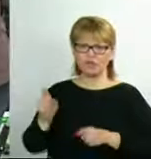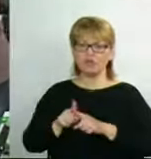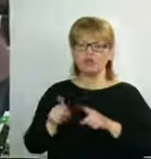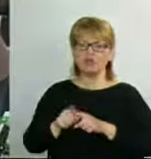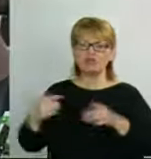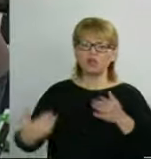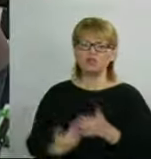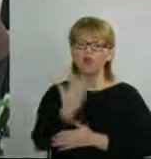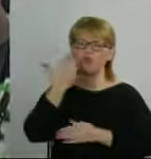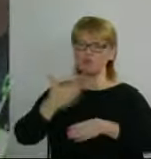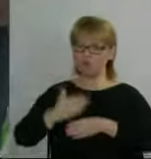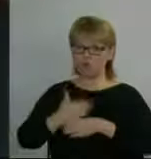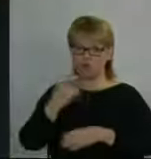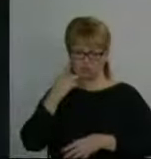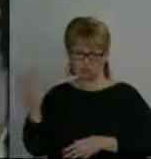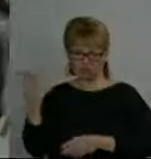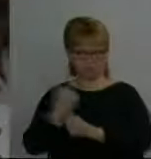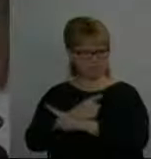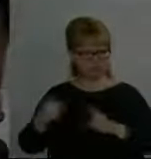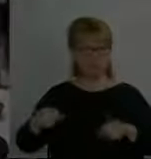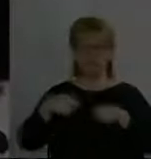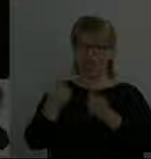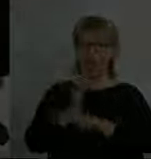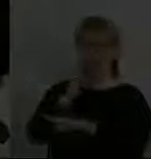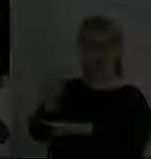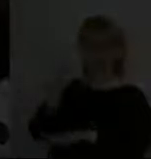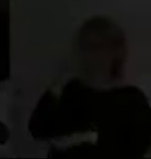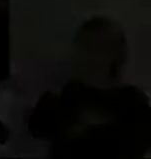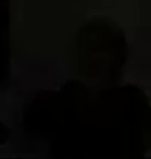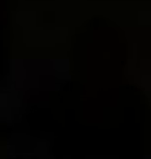zdravotníckych pomôcok môžu návštevníci výstavy aj zajtra. Kristýna Dobrovodová, RTV.